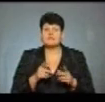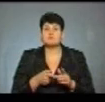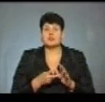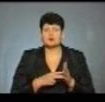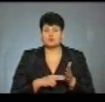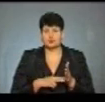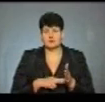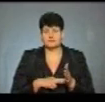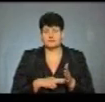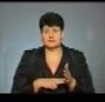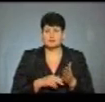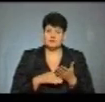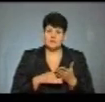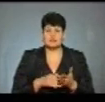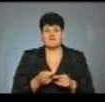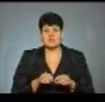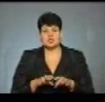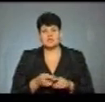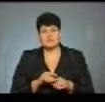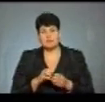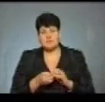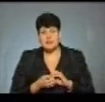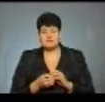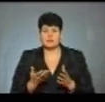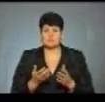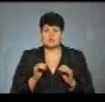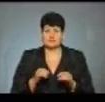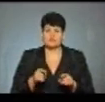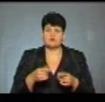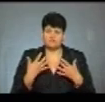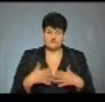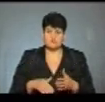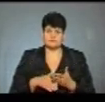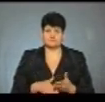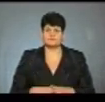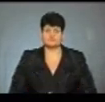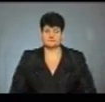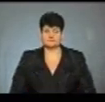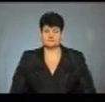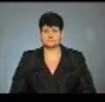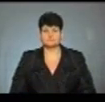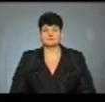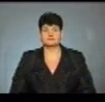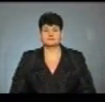планує сприяти вирішенню тієї проблеми і, можливо, яким чином він вже сприяв.